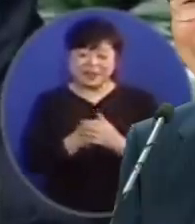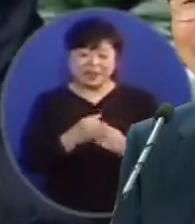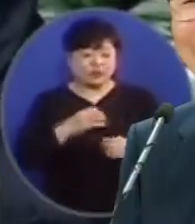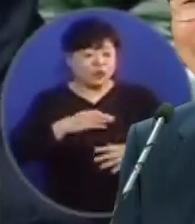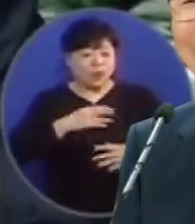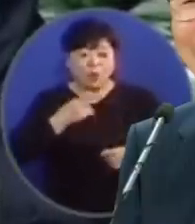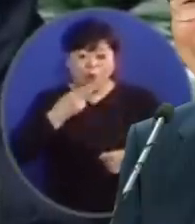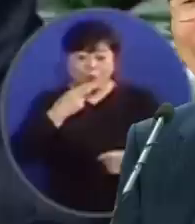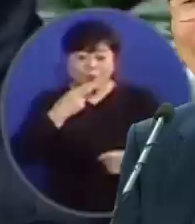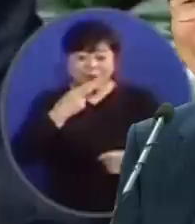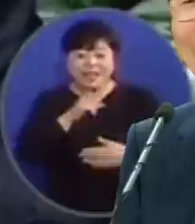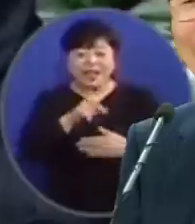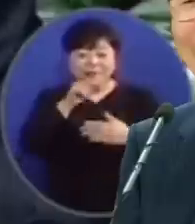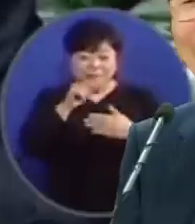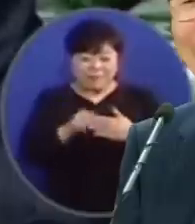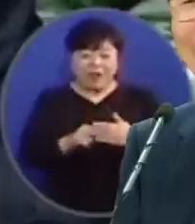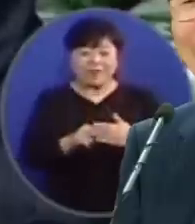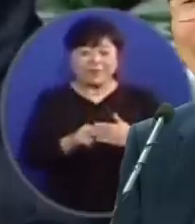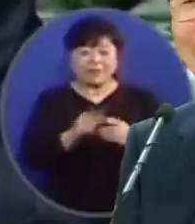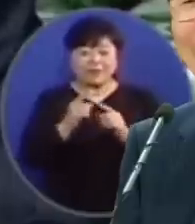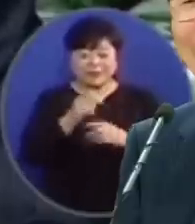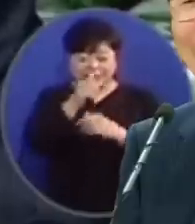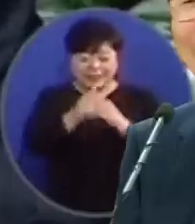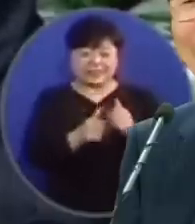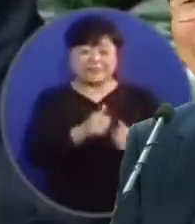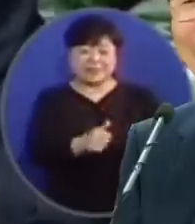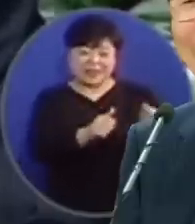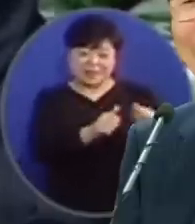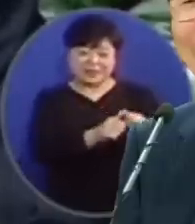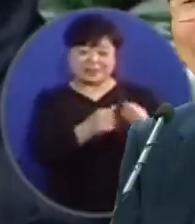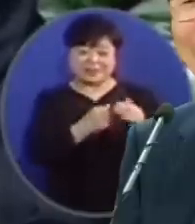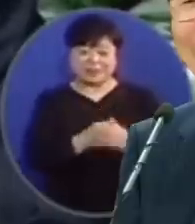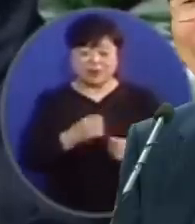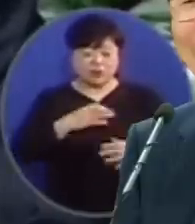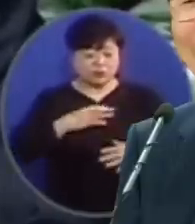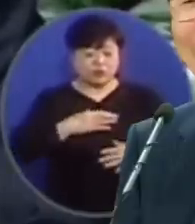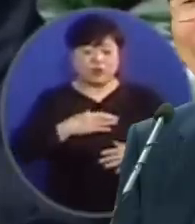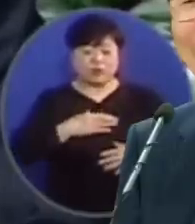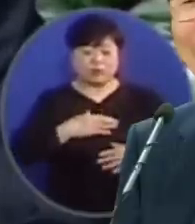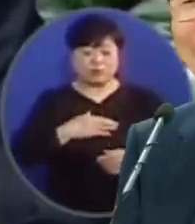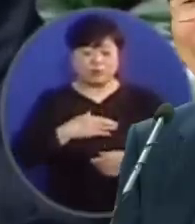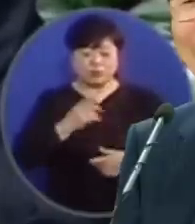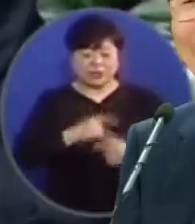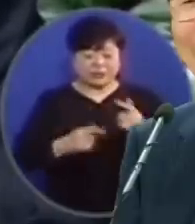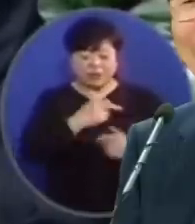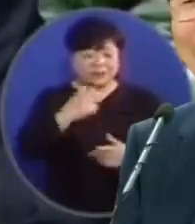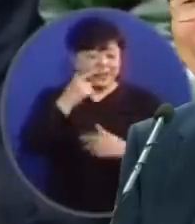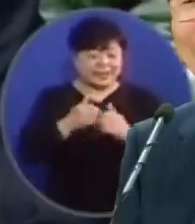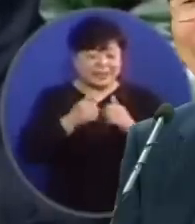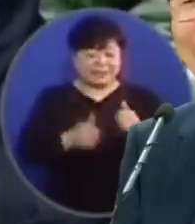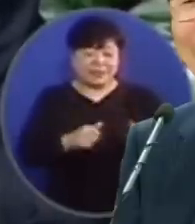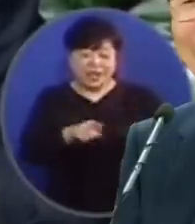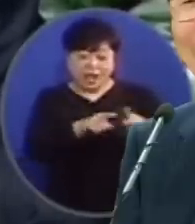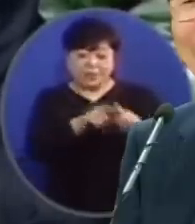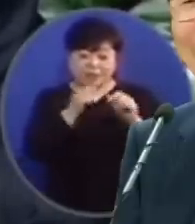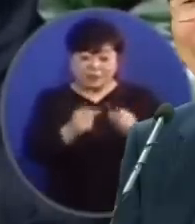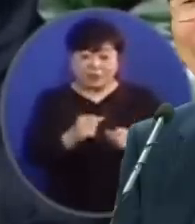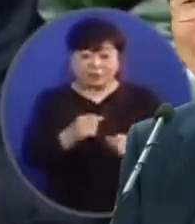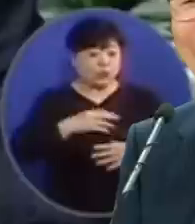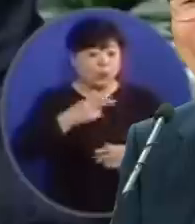두렵지 않다고 마음속에 말하는 것입니다. 하나님이 같이 계심으로, 두려움보다 더 크신 하나님이 나와 같이 계심으로 나는